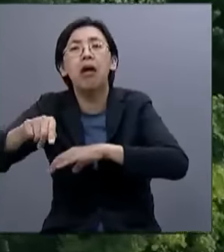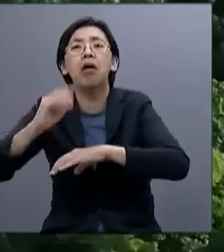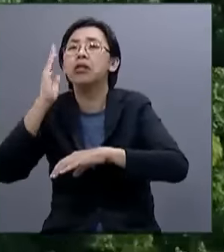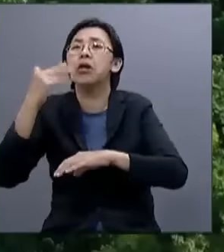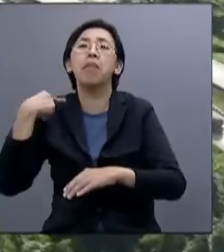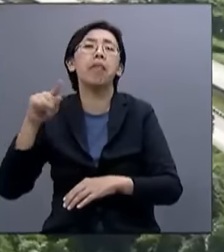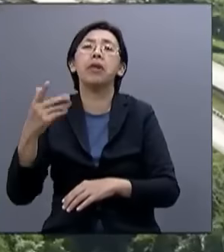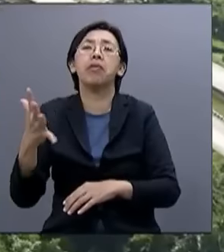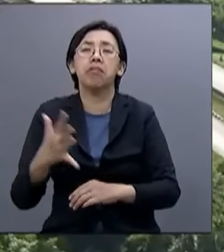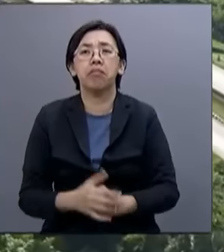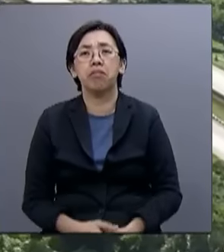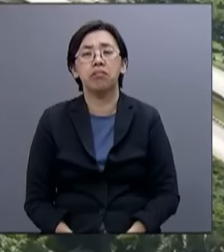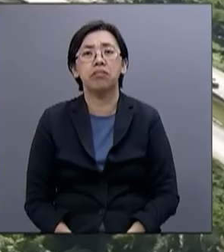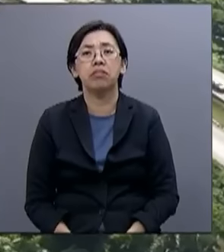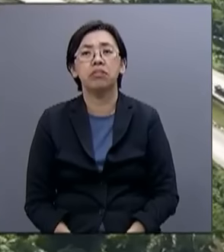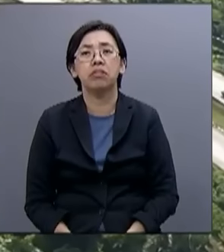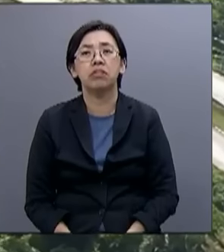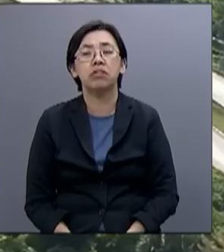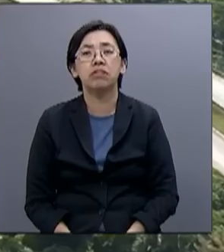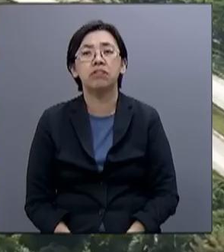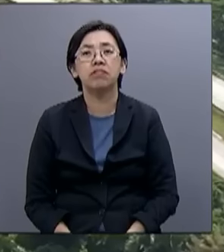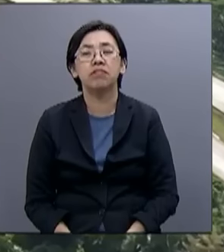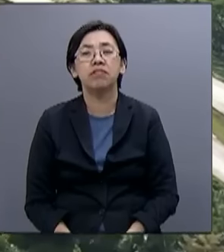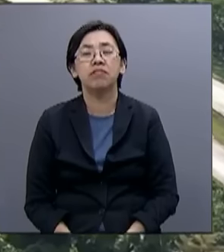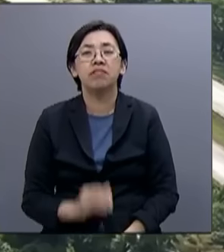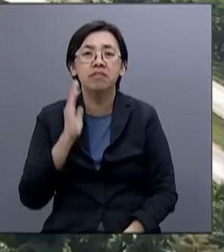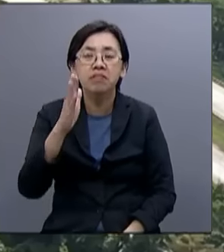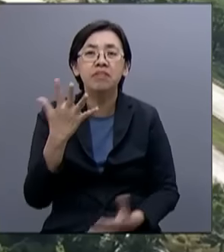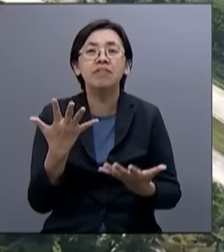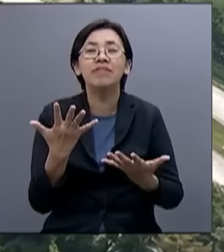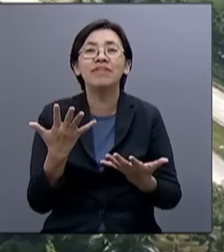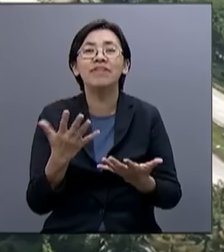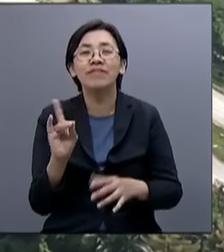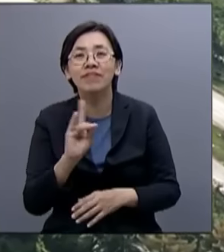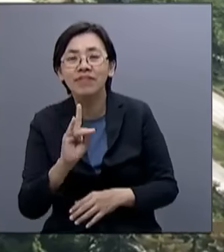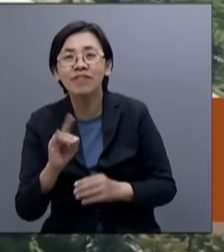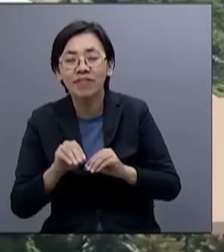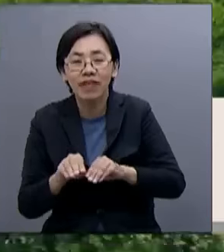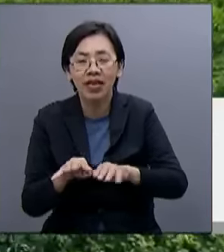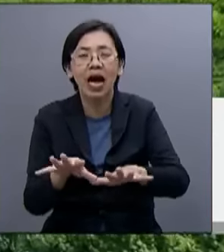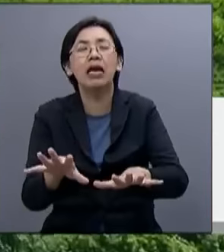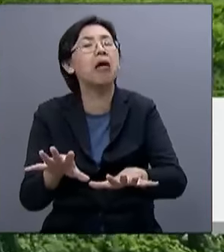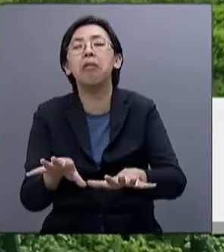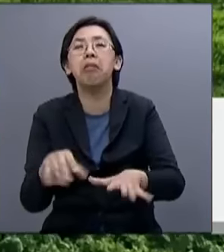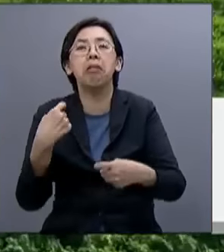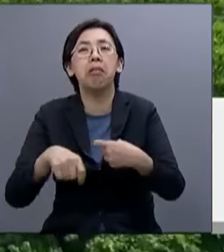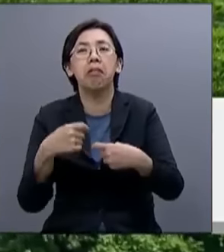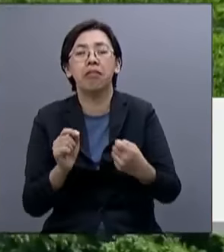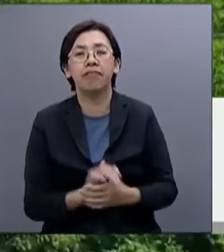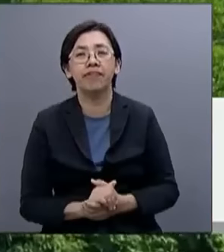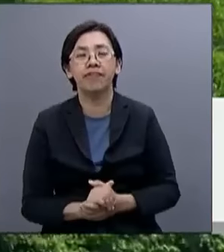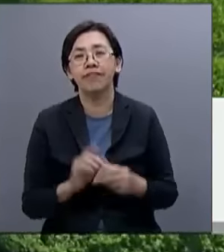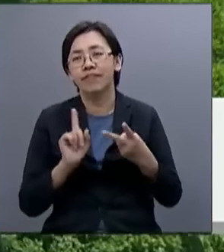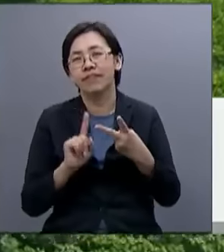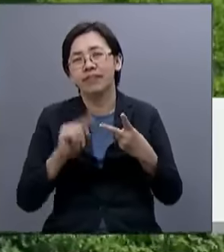ีประโยชน์อีกต่อไปแล้วก็เป็นการปิดโอกาสในการ safest wore ของสัธป่าด้วยความกงวลอีกอย่างที่